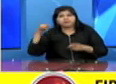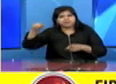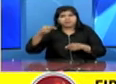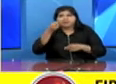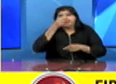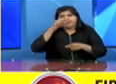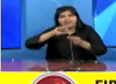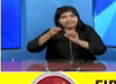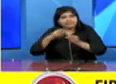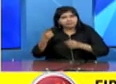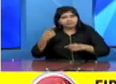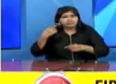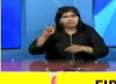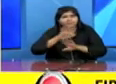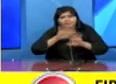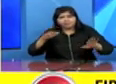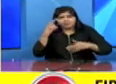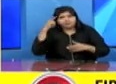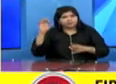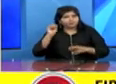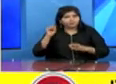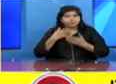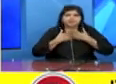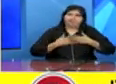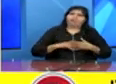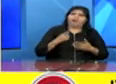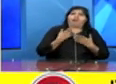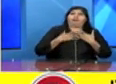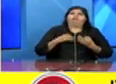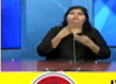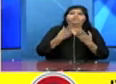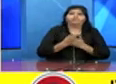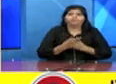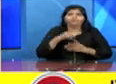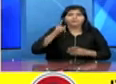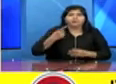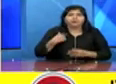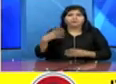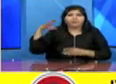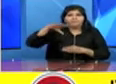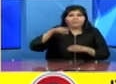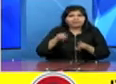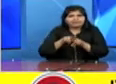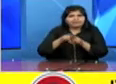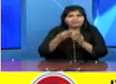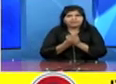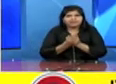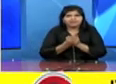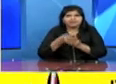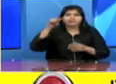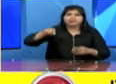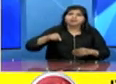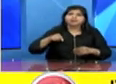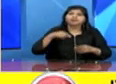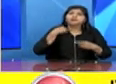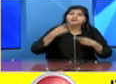किए थे, सबका नेगेटिव आ गया था। वो सबसे बड़ा ब्लेसिंग है हमारे लिए, हमारे फैमिली के लिए और सबके लिए जो हम मेरे